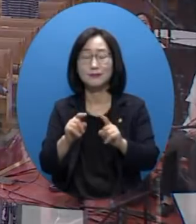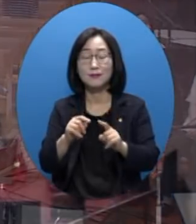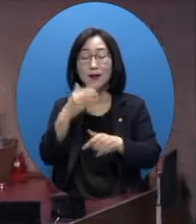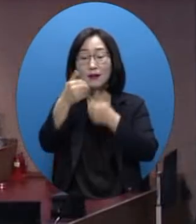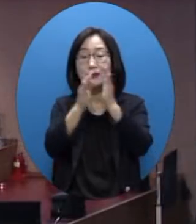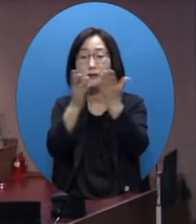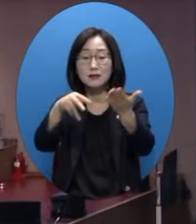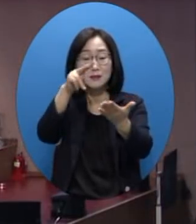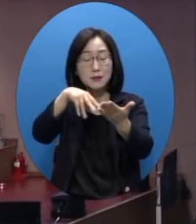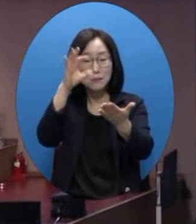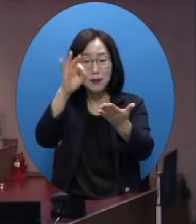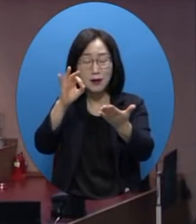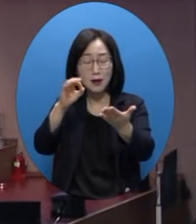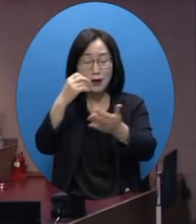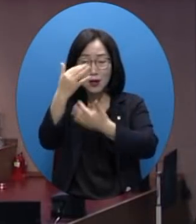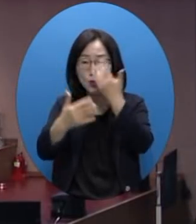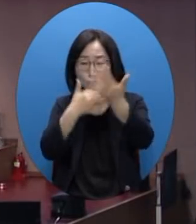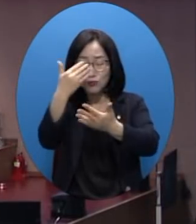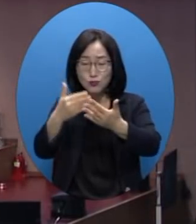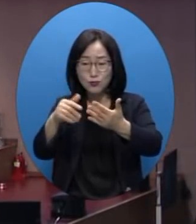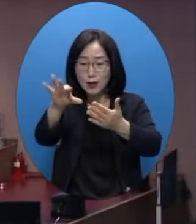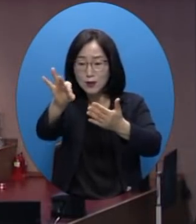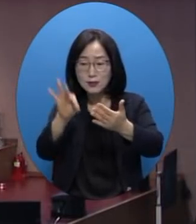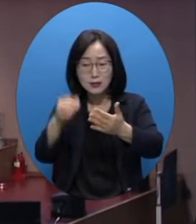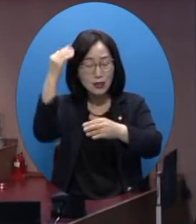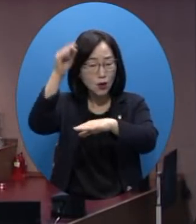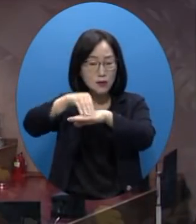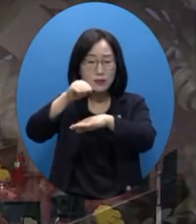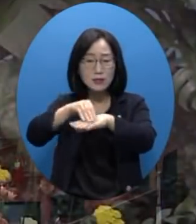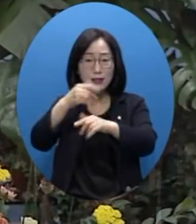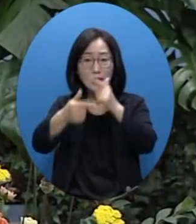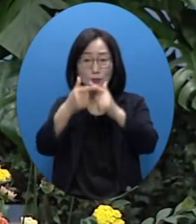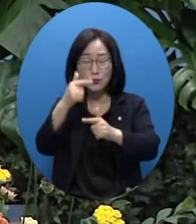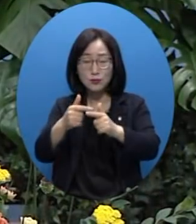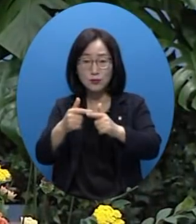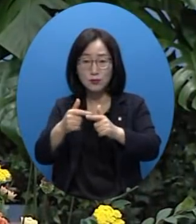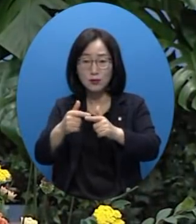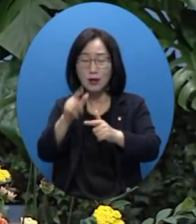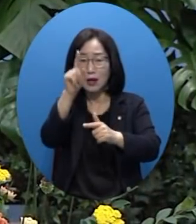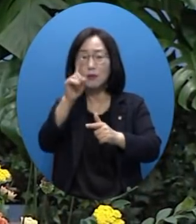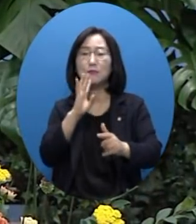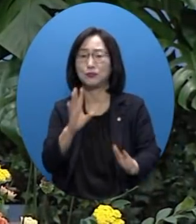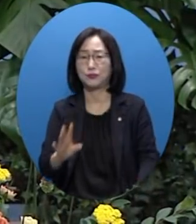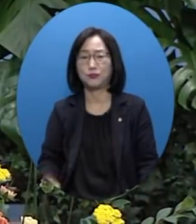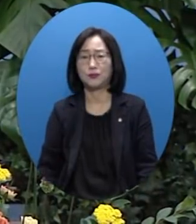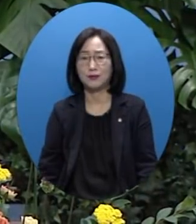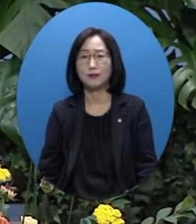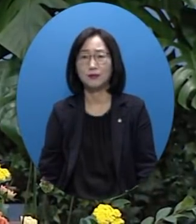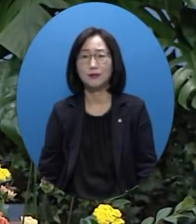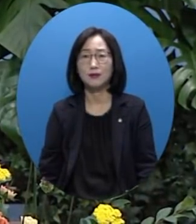성경 전체에서 불에서 꺼낸 그슬린 나무라는 표현은 스가랴서에 딱 한 번 나옵니다.